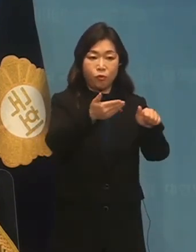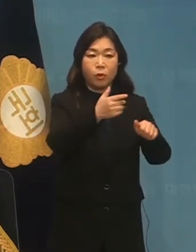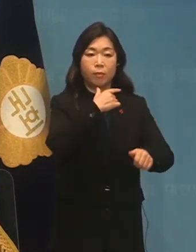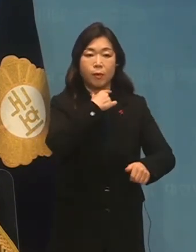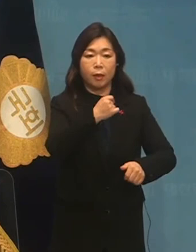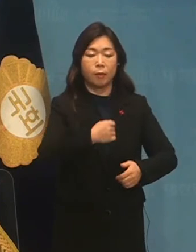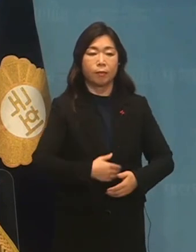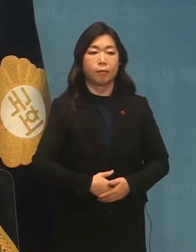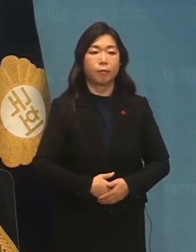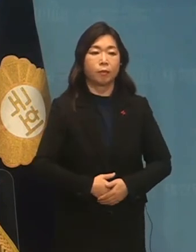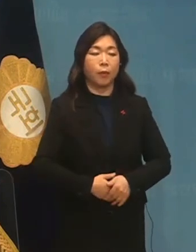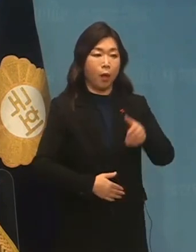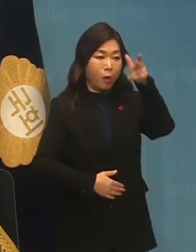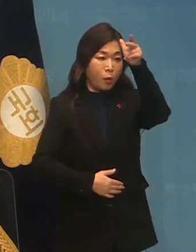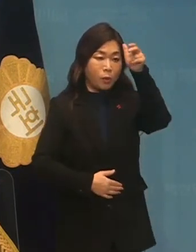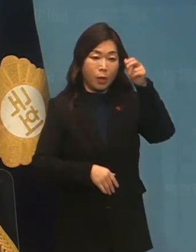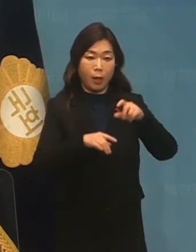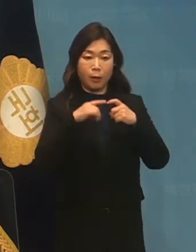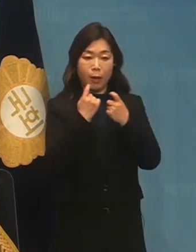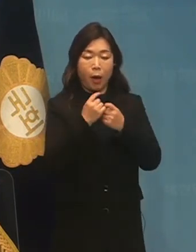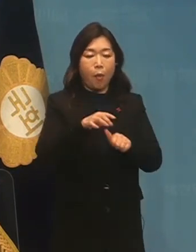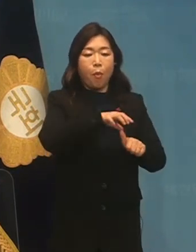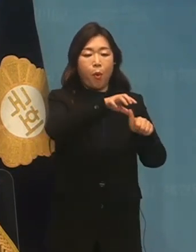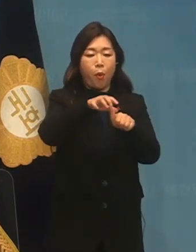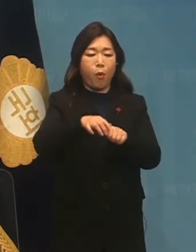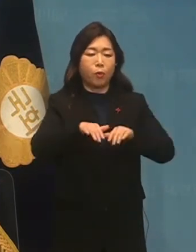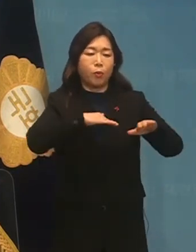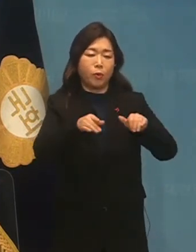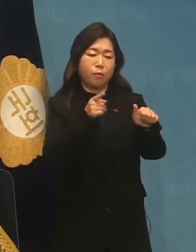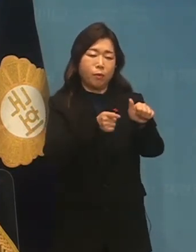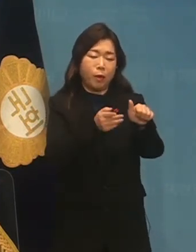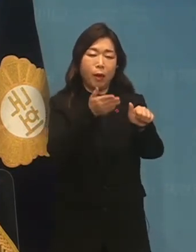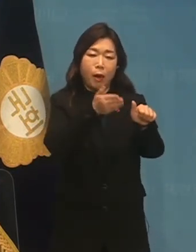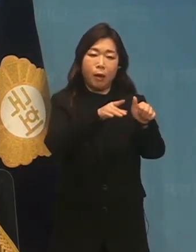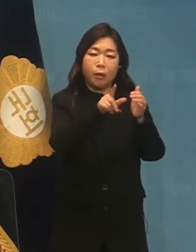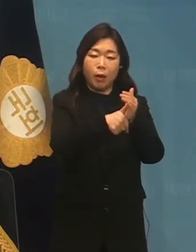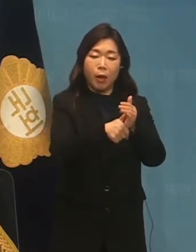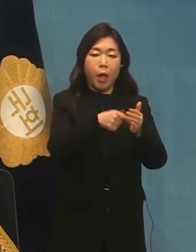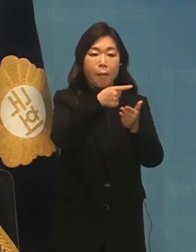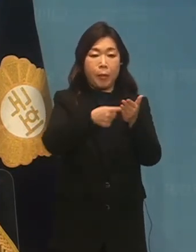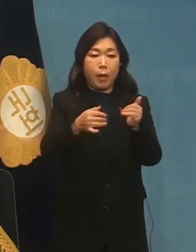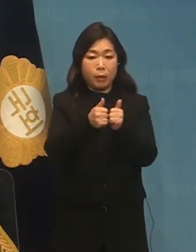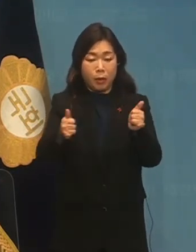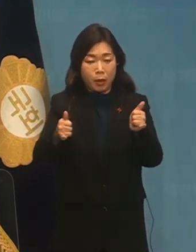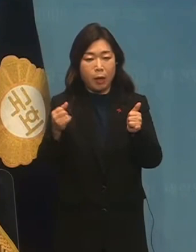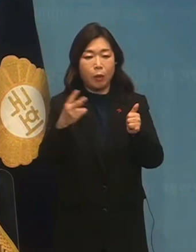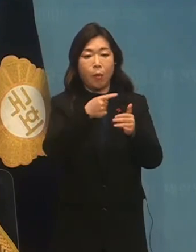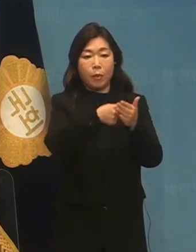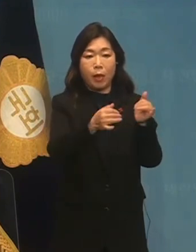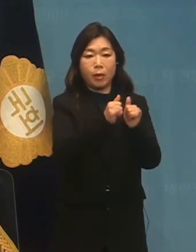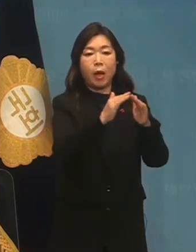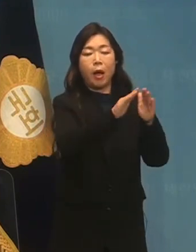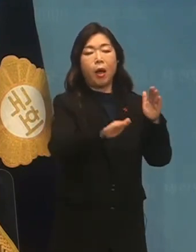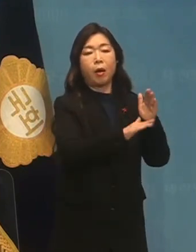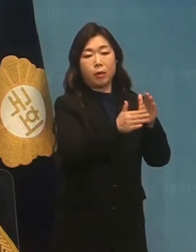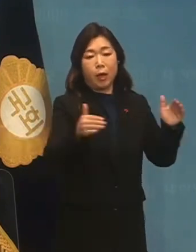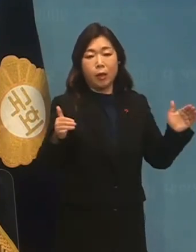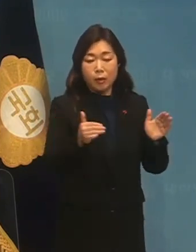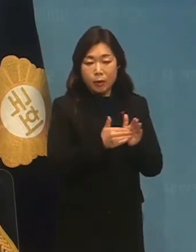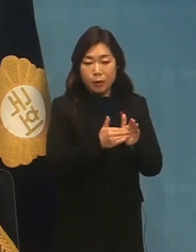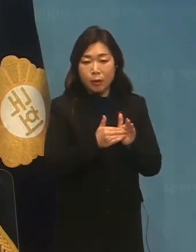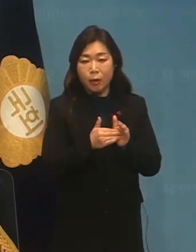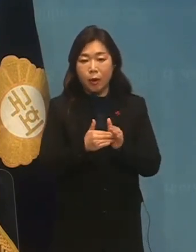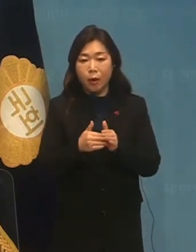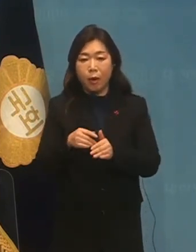또한 경찰의 신변보호 조치 범위를 피해자와 피해자의 지인까지 확대해 가해자의